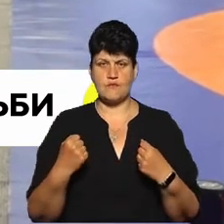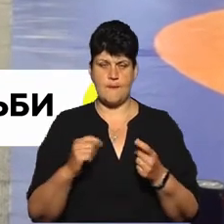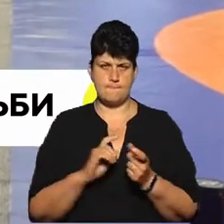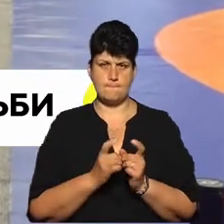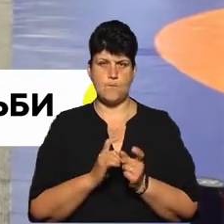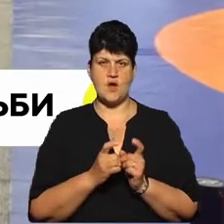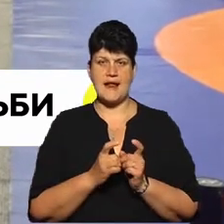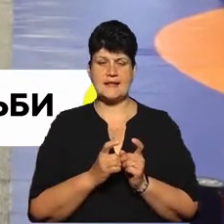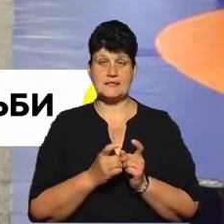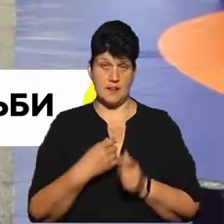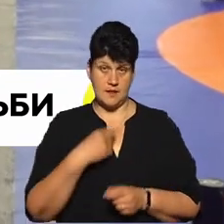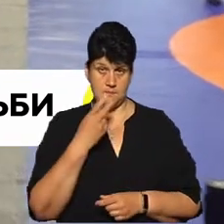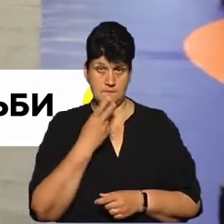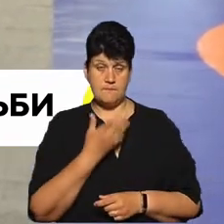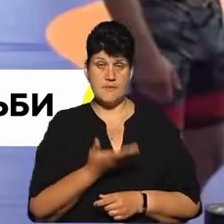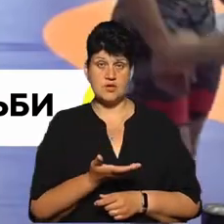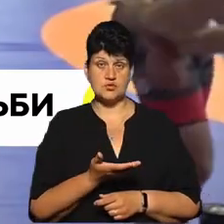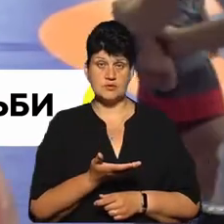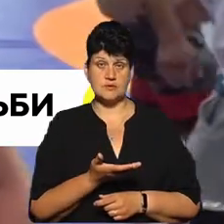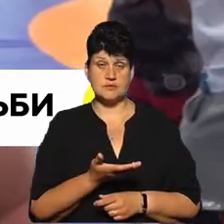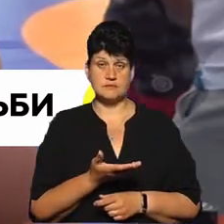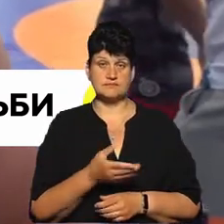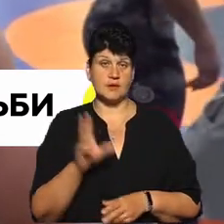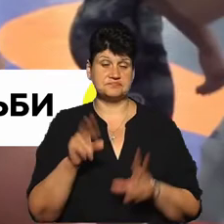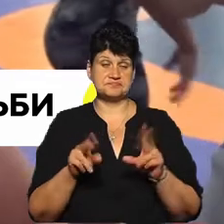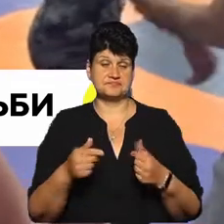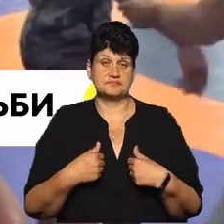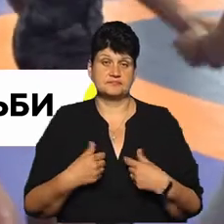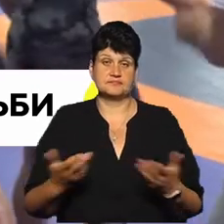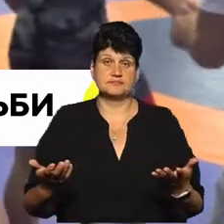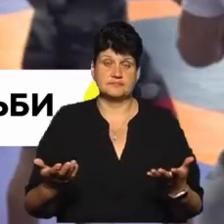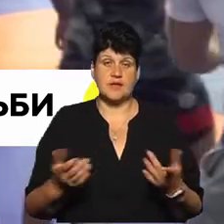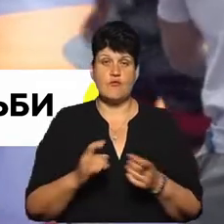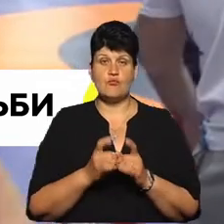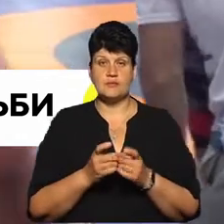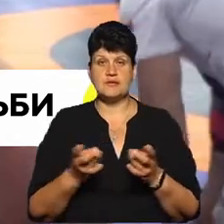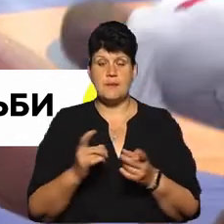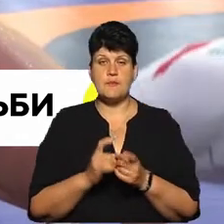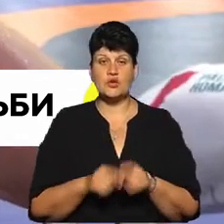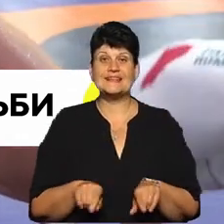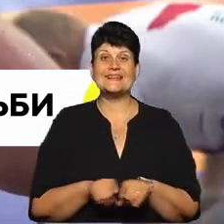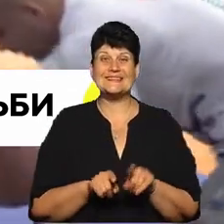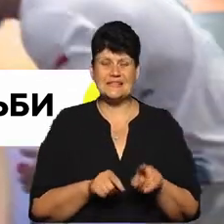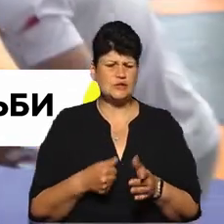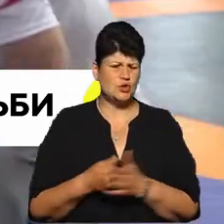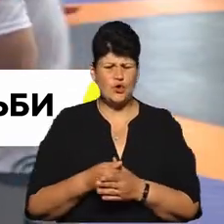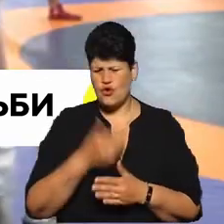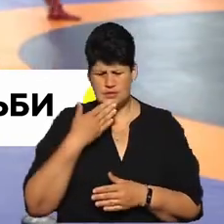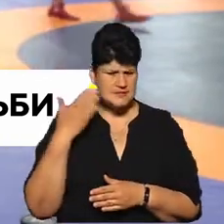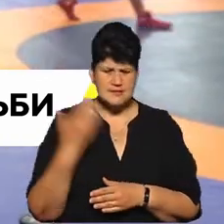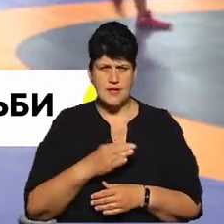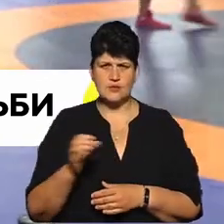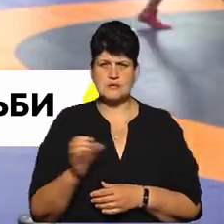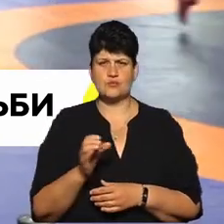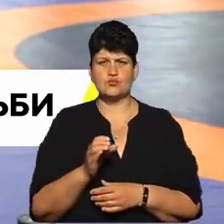бачите, фортуна сьогодні на моїй стороні. Взагалі в боротьбі потрібно боротися так до останньої секунди. Тобто ти не знаєш,